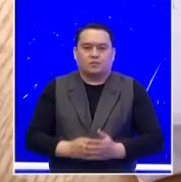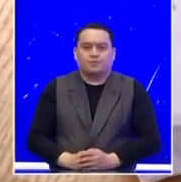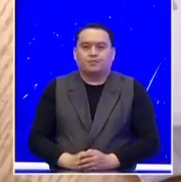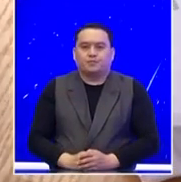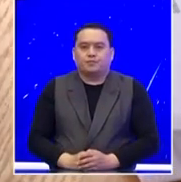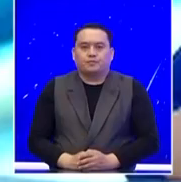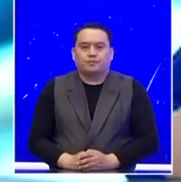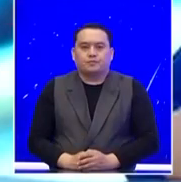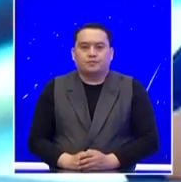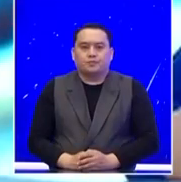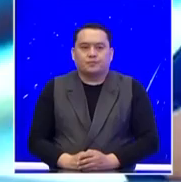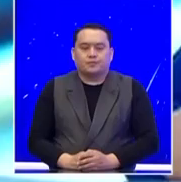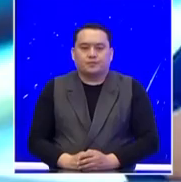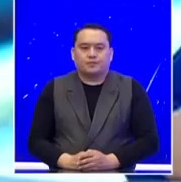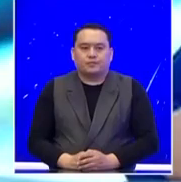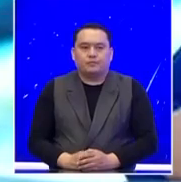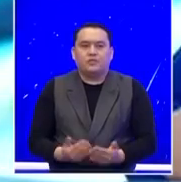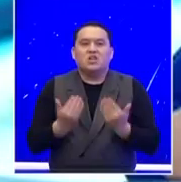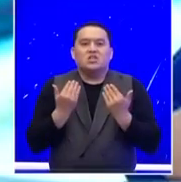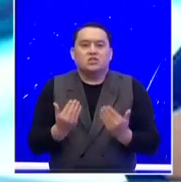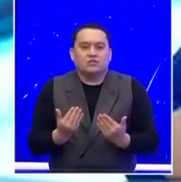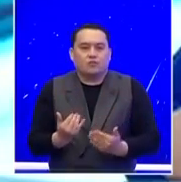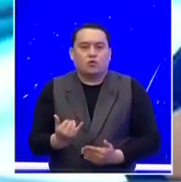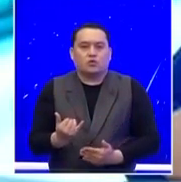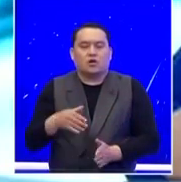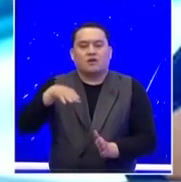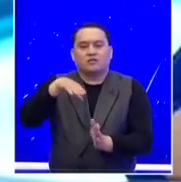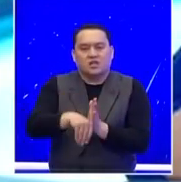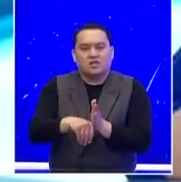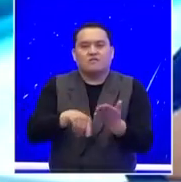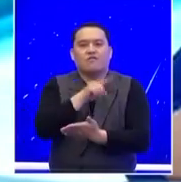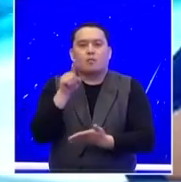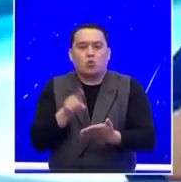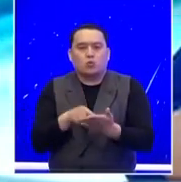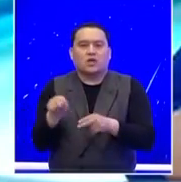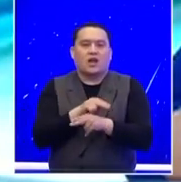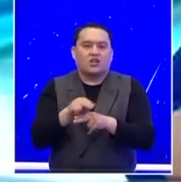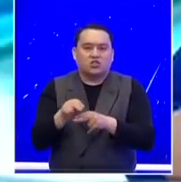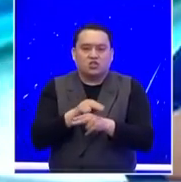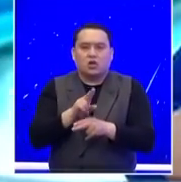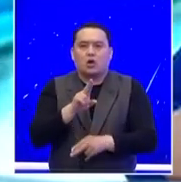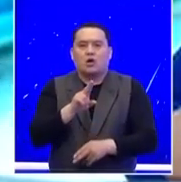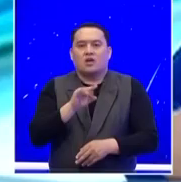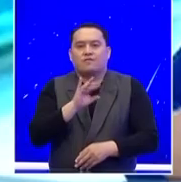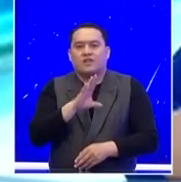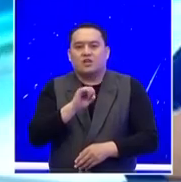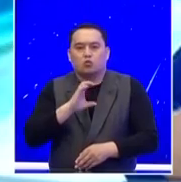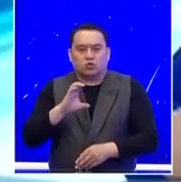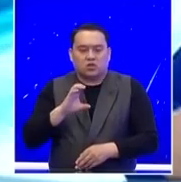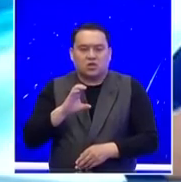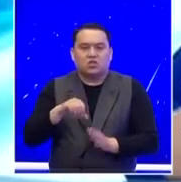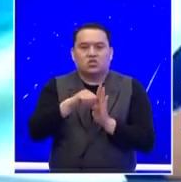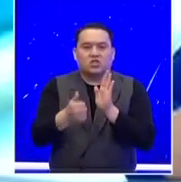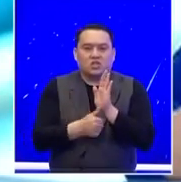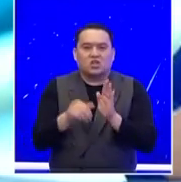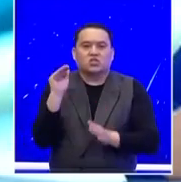страны. На сегодня задействовано в вопросах лечения, профилактики коронавирусной инфекции. Это 16 тысяч